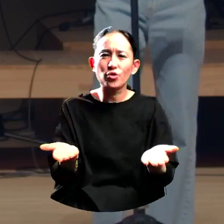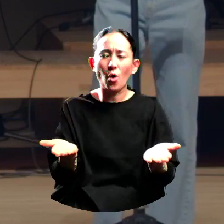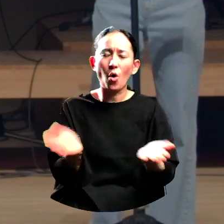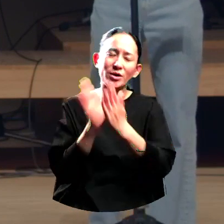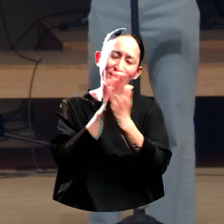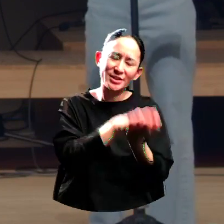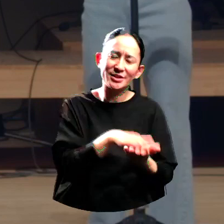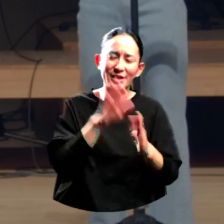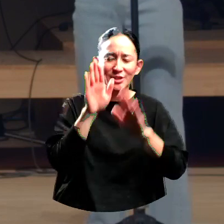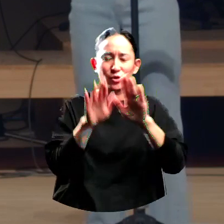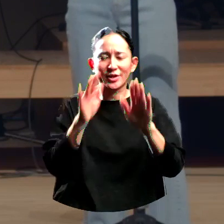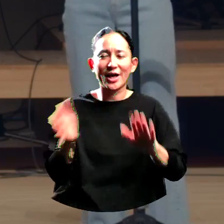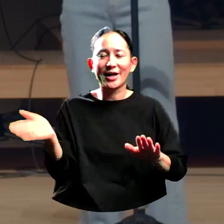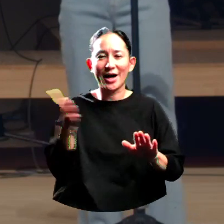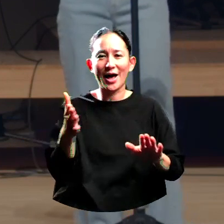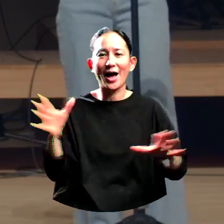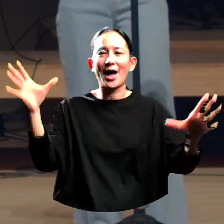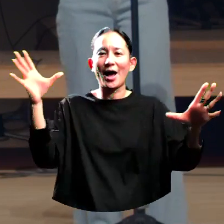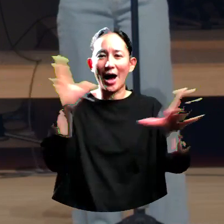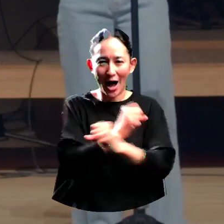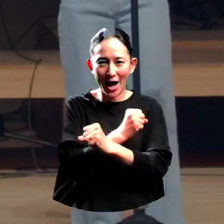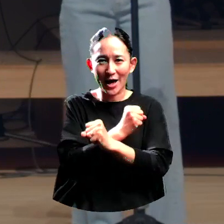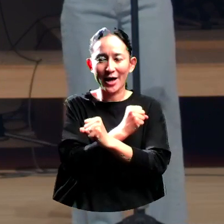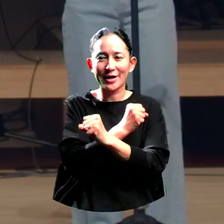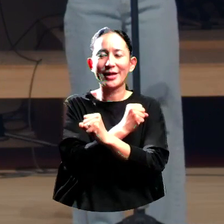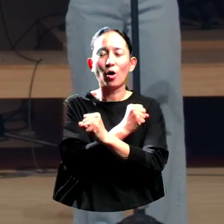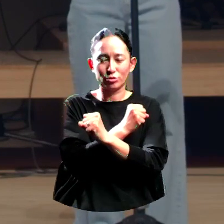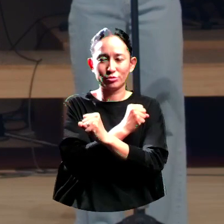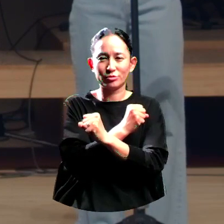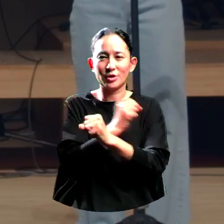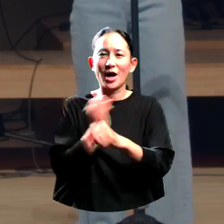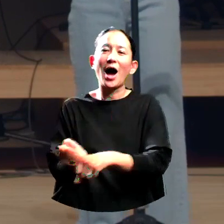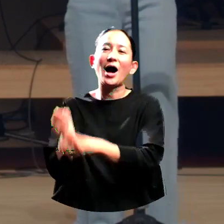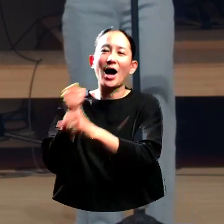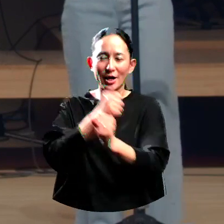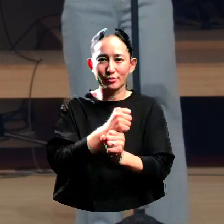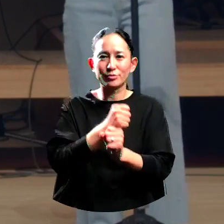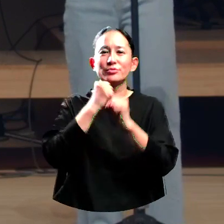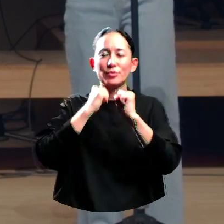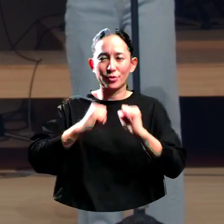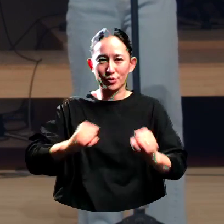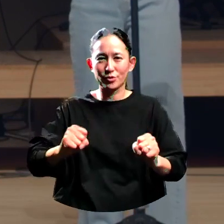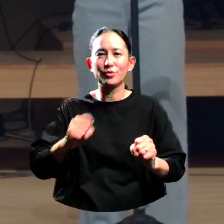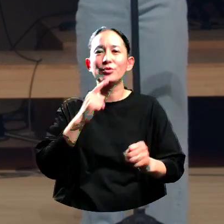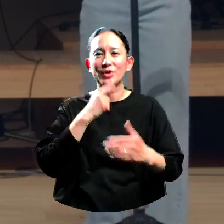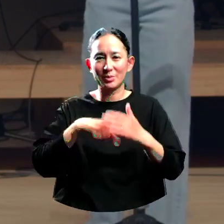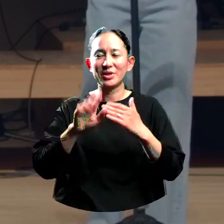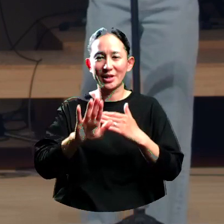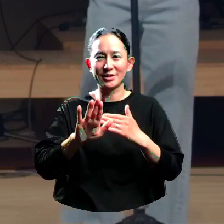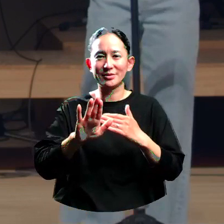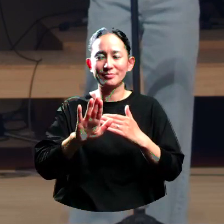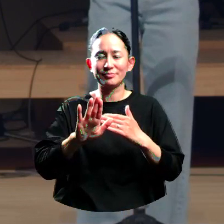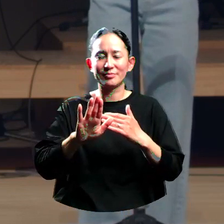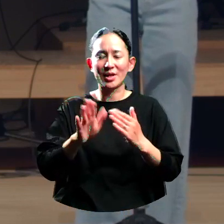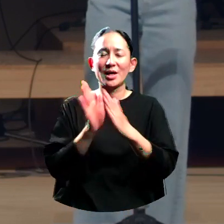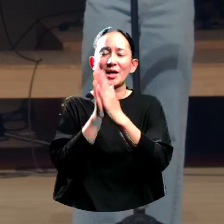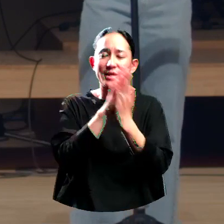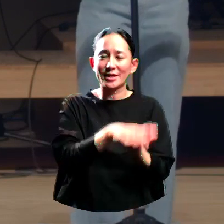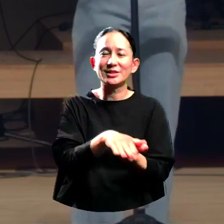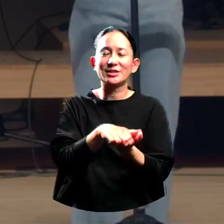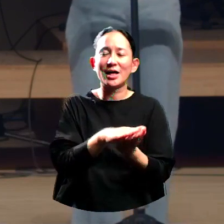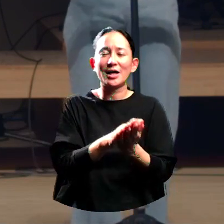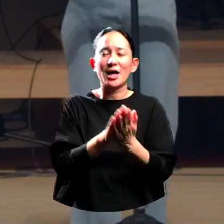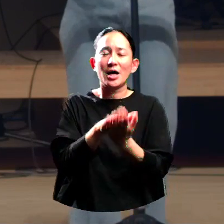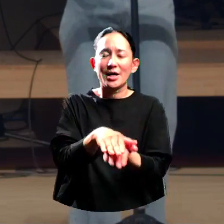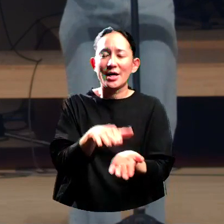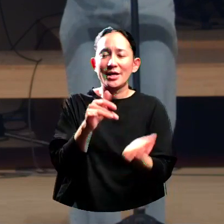を最初に知ったのは女性たちでした。 The first one to receive the news of Jesus' resurrection was a group